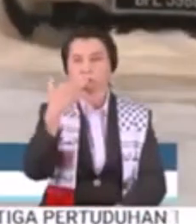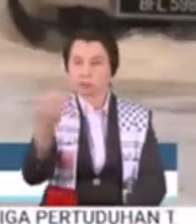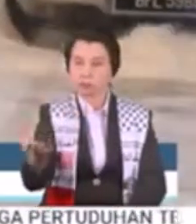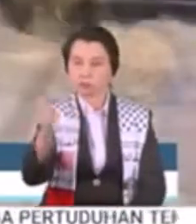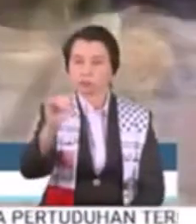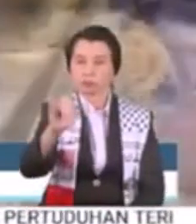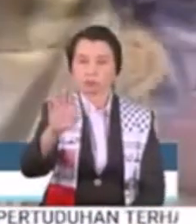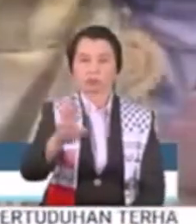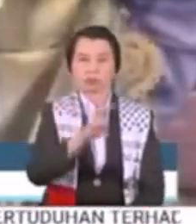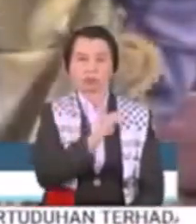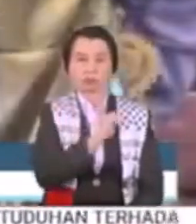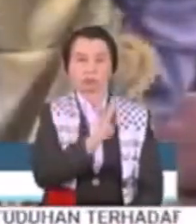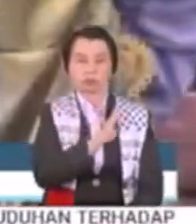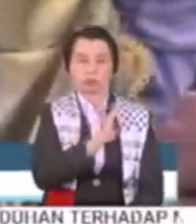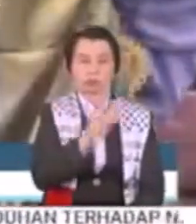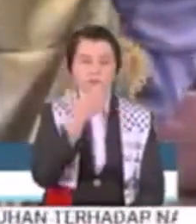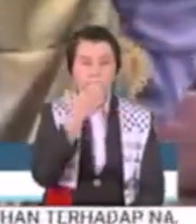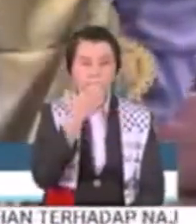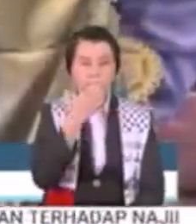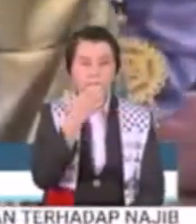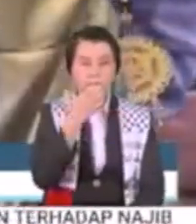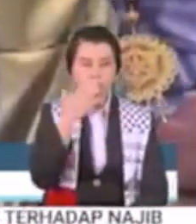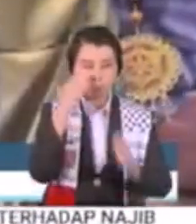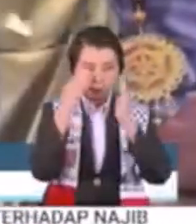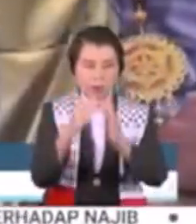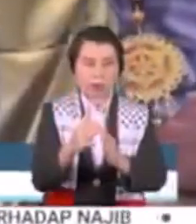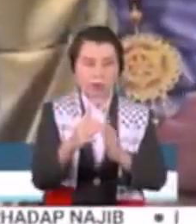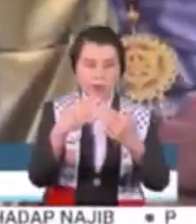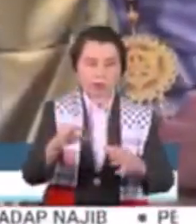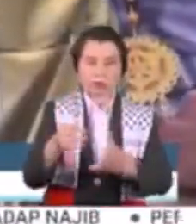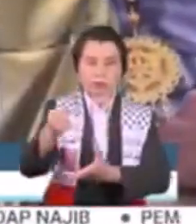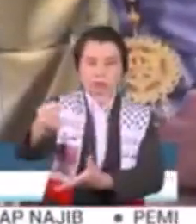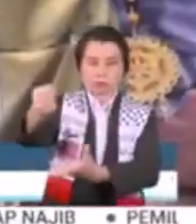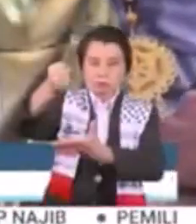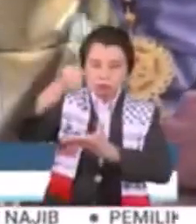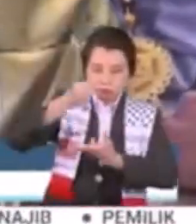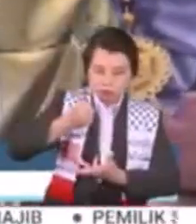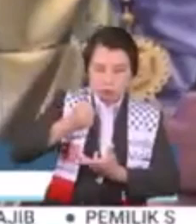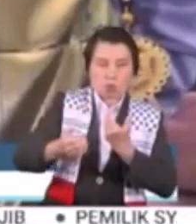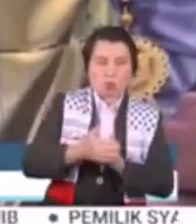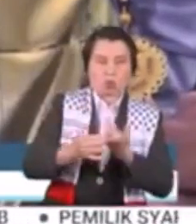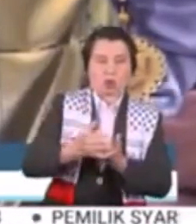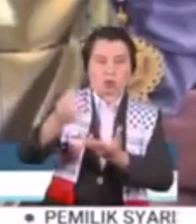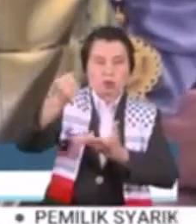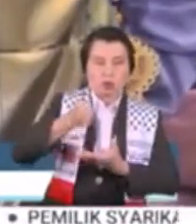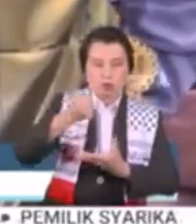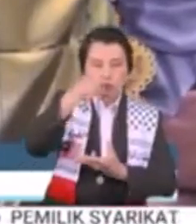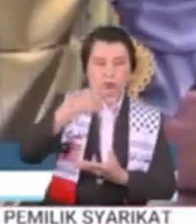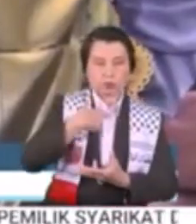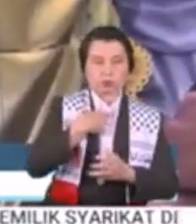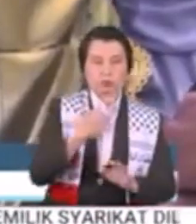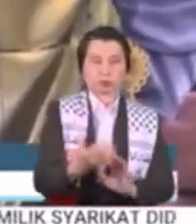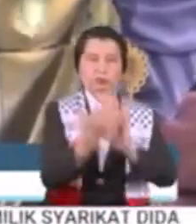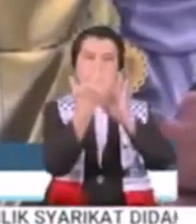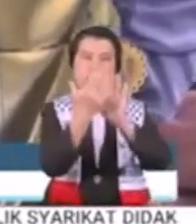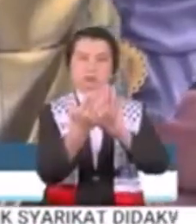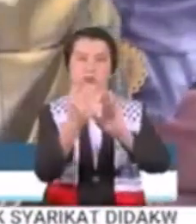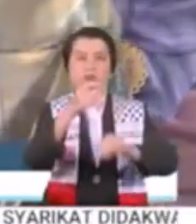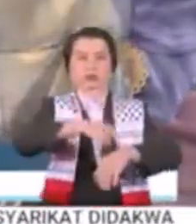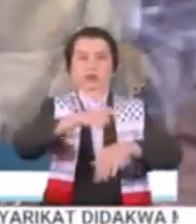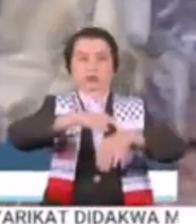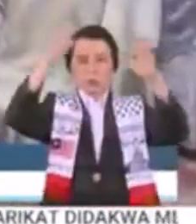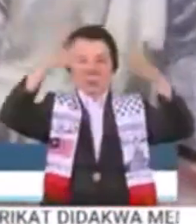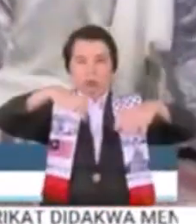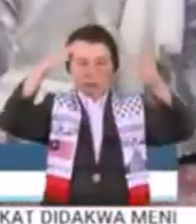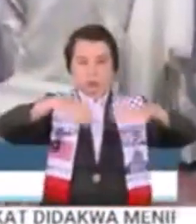Yang Amat Berhormat Menteri Besar Pahang kerana telah memperuntukkan sejumlah peruntukan yang besar lah untuk kita menghadapi monsun timur laut yang akan